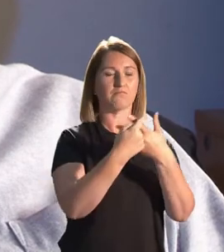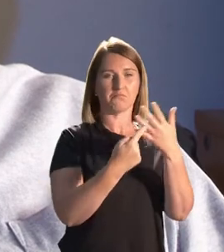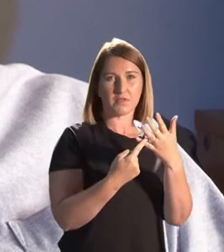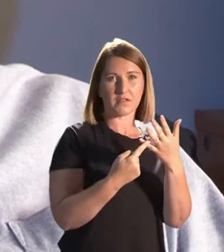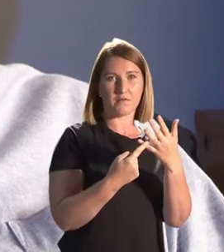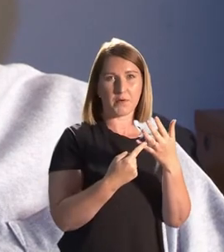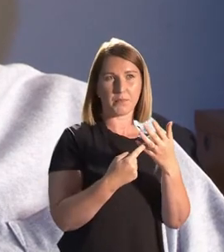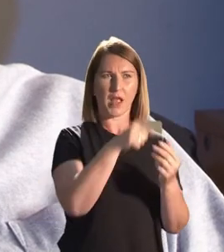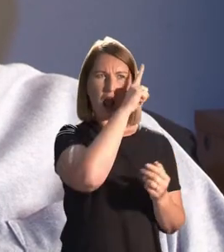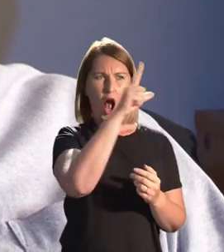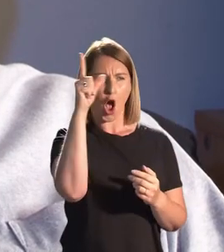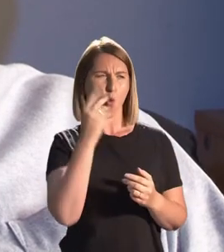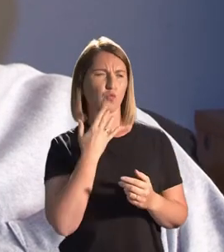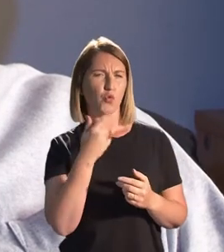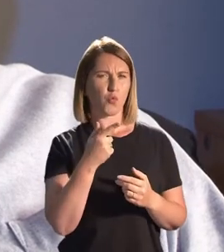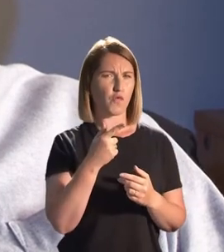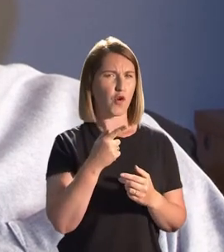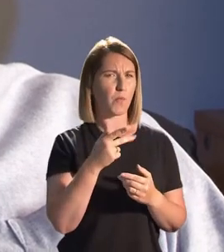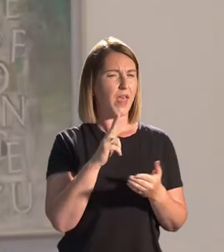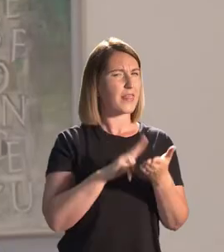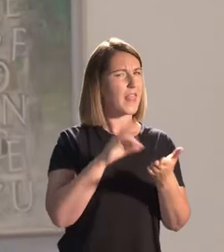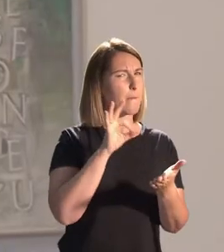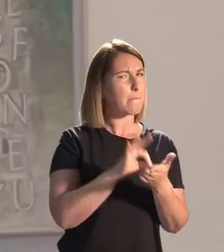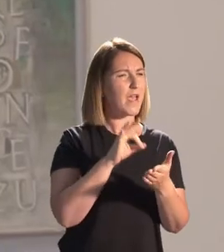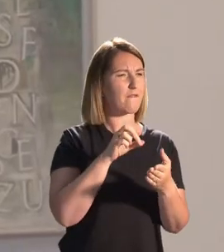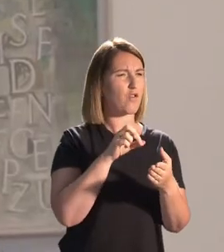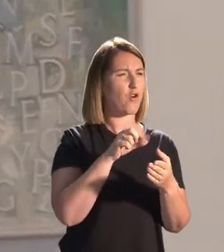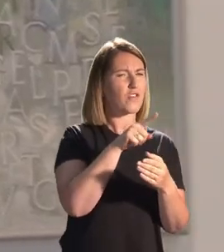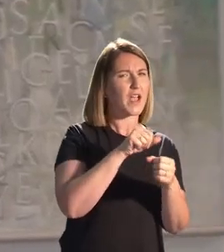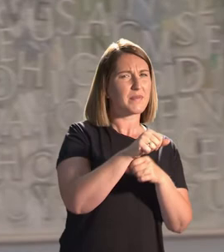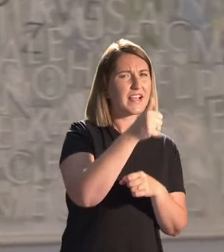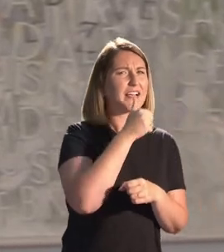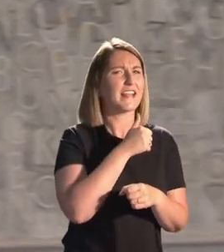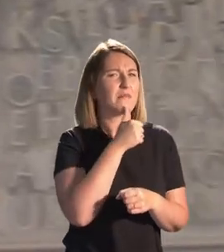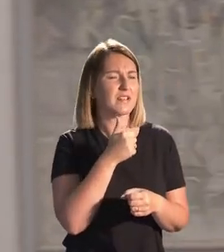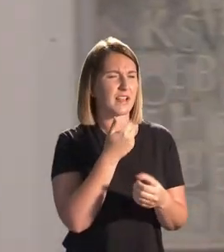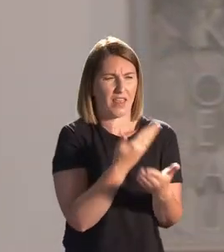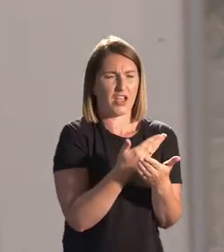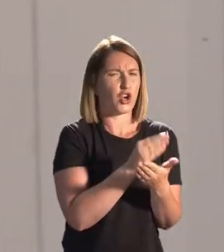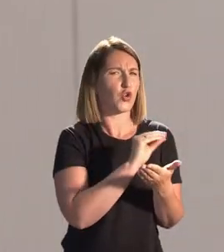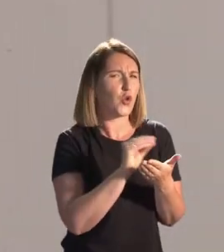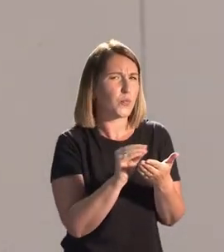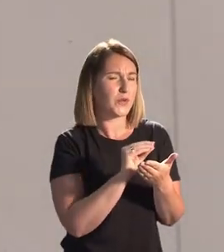dorabiają, do tych pana cyferek, liczb. Dlaczego? Co tam pan pisze?